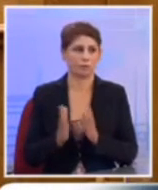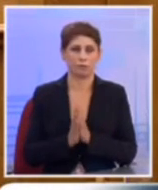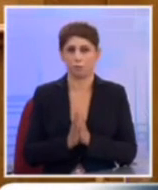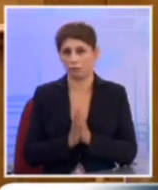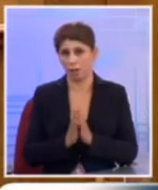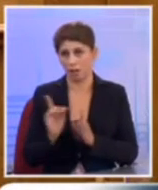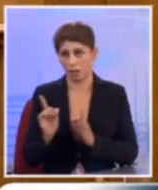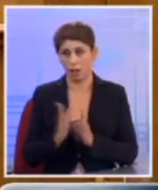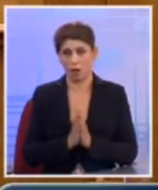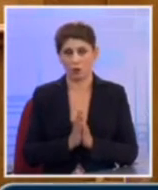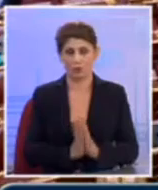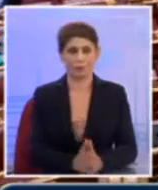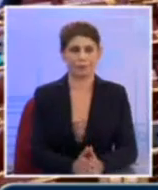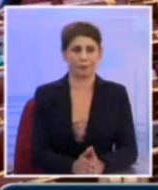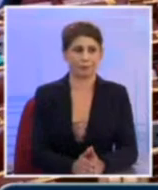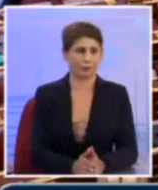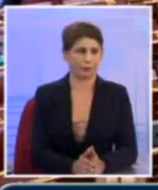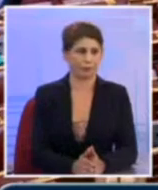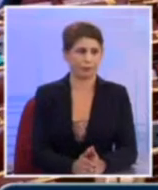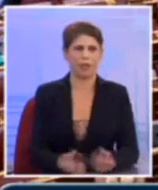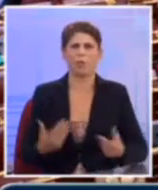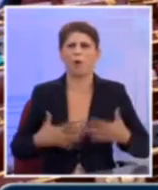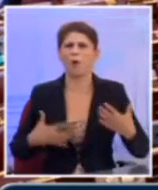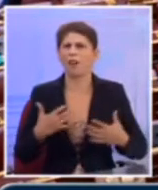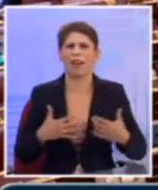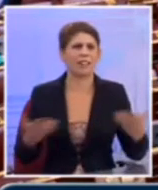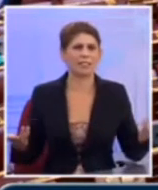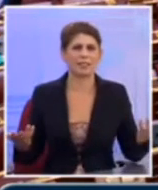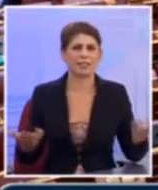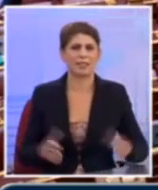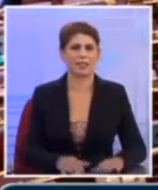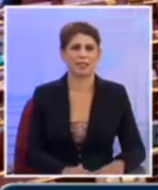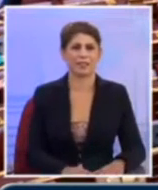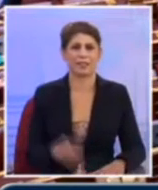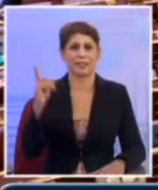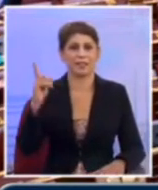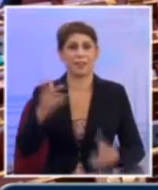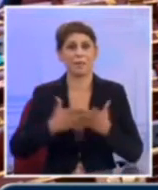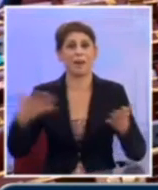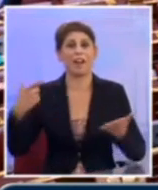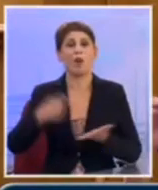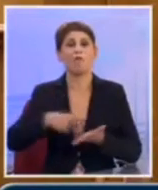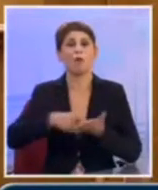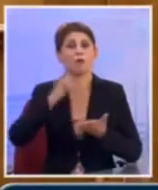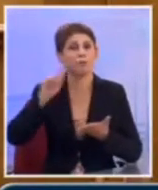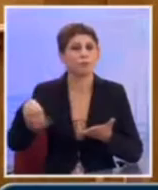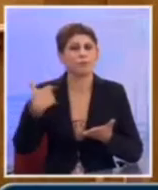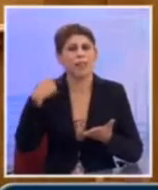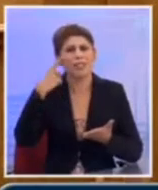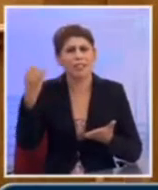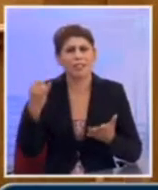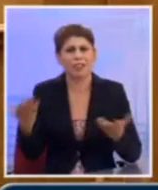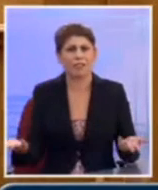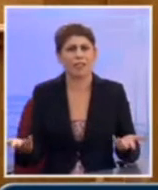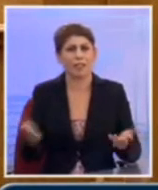παρακαλώ. Κύριε, μη διακόπτετε. Κύριε, γιατί τόση ανησυχία κύριε για έναν μεγαλοφοροφυγά, δεν καταλαβαίνω. Επειδή δεν